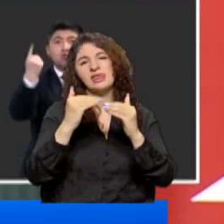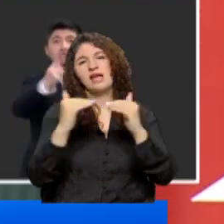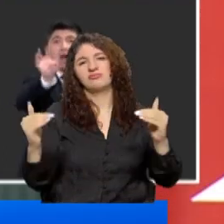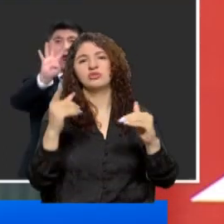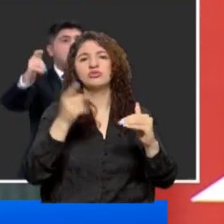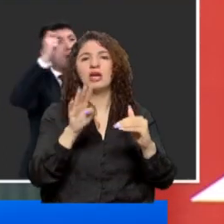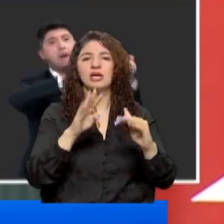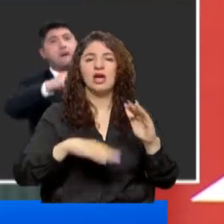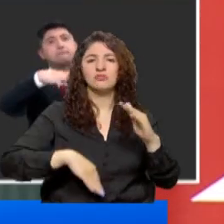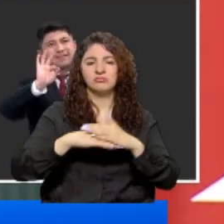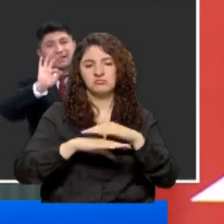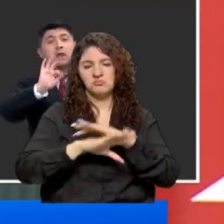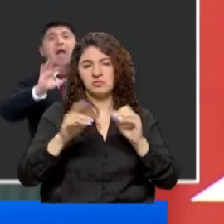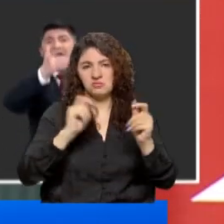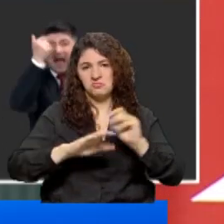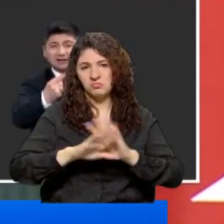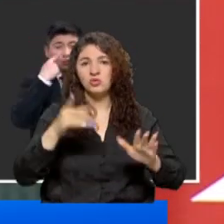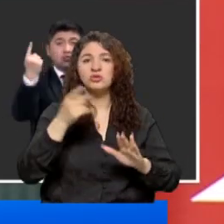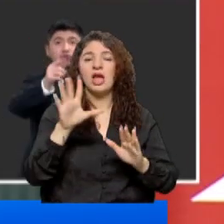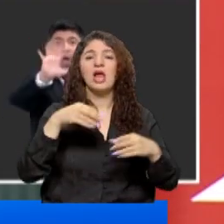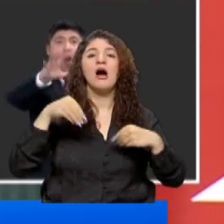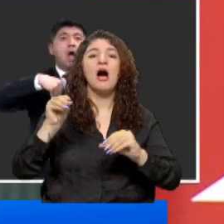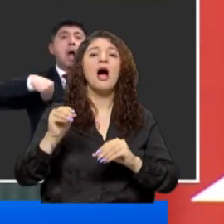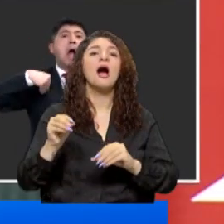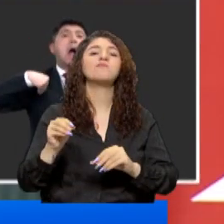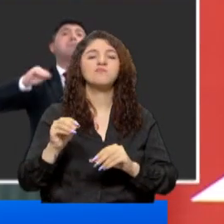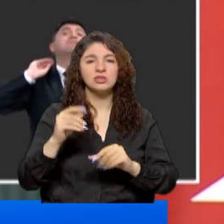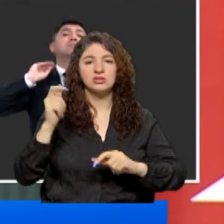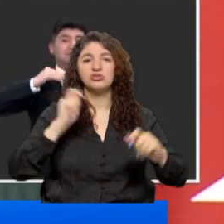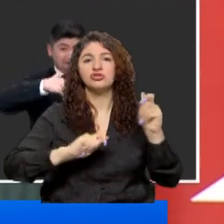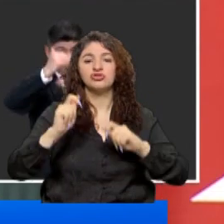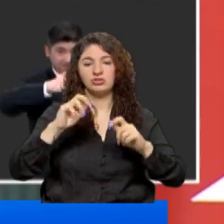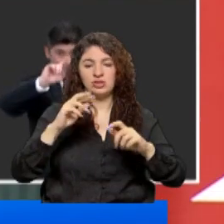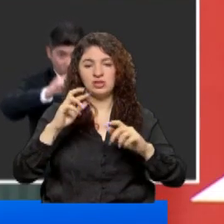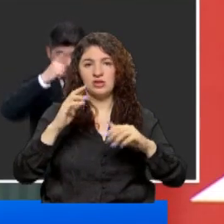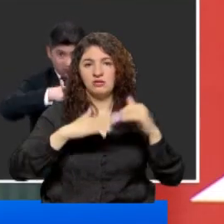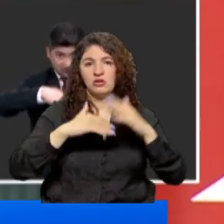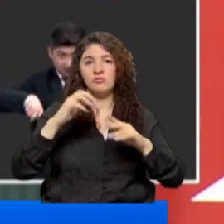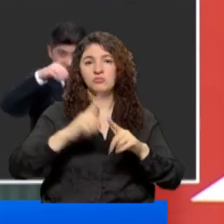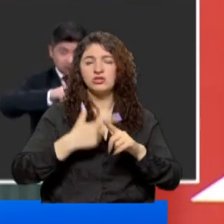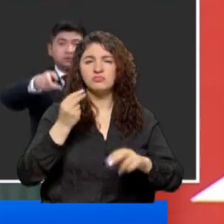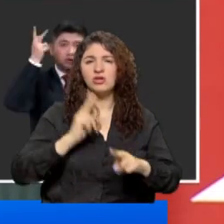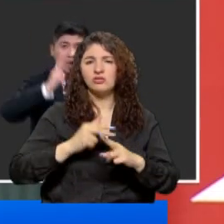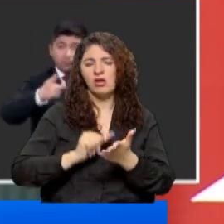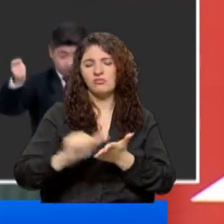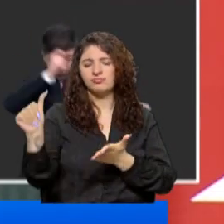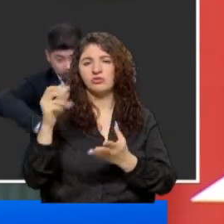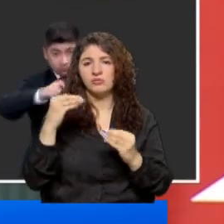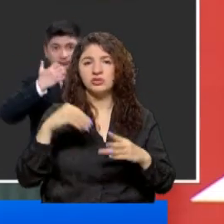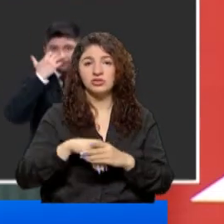40'ı tamamlanmış ve askeri yüzde ellisi satılmamış İnşaat projelerinin bir an önce